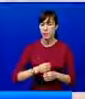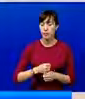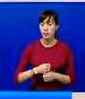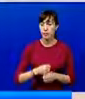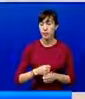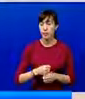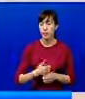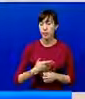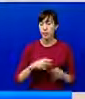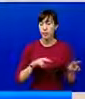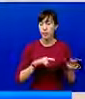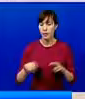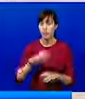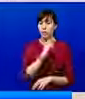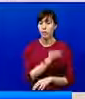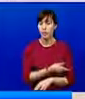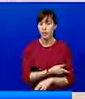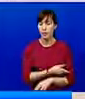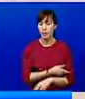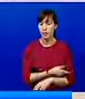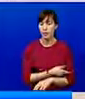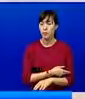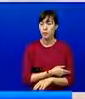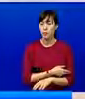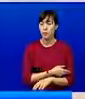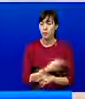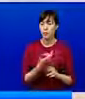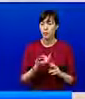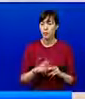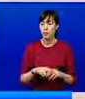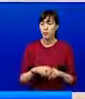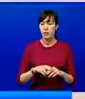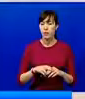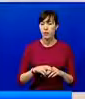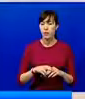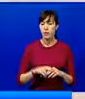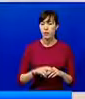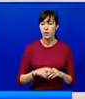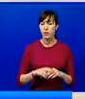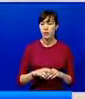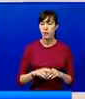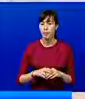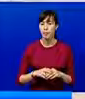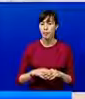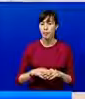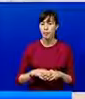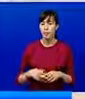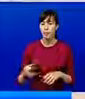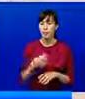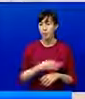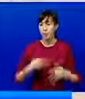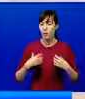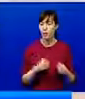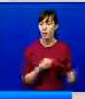оның мысалы үшін бақылауын күшейтіледі. Бұл тек қана тағы да айтам, мен дүниежүзілік денсаулық сақтау ұйымының біздің